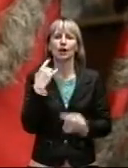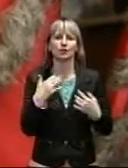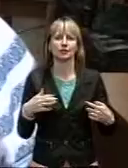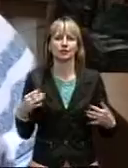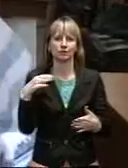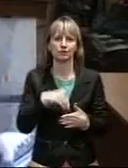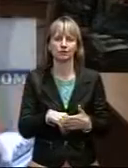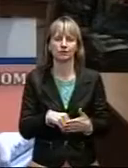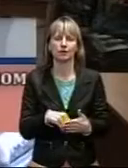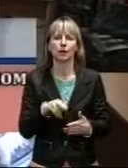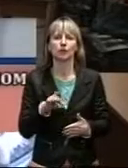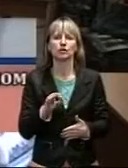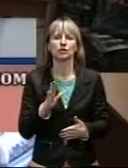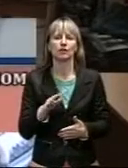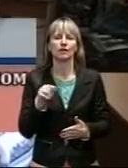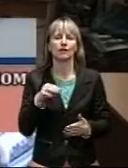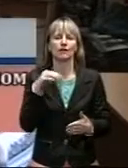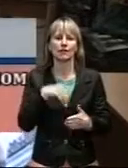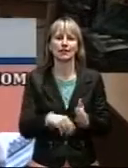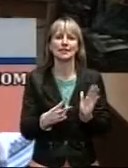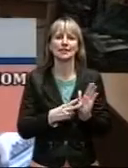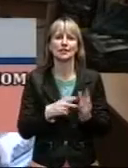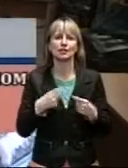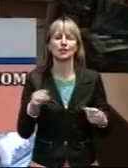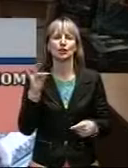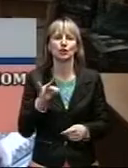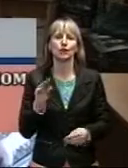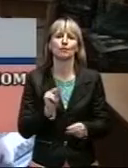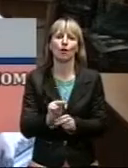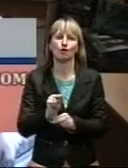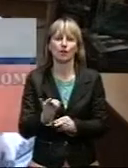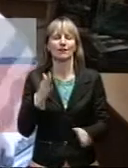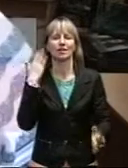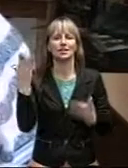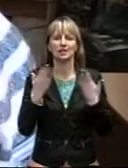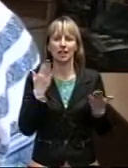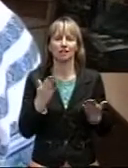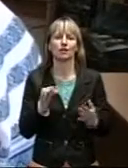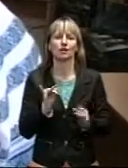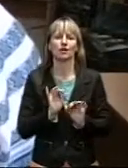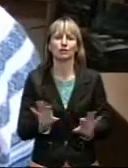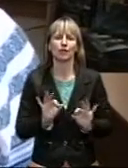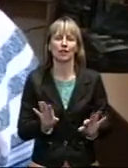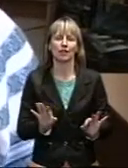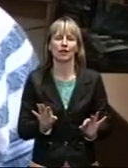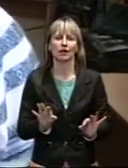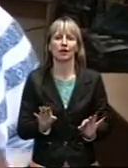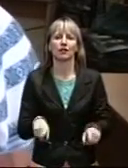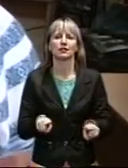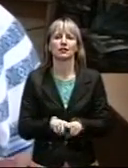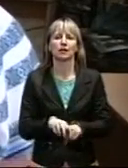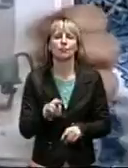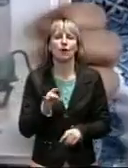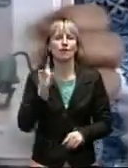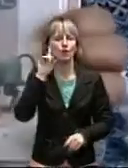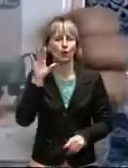персонажів. В книзі 7 історій таких дуже і повчальних, і веселих. І в книзі розповідається також про